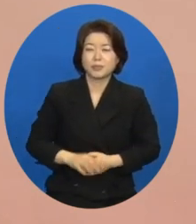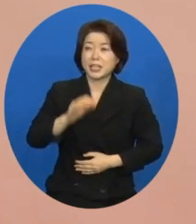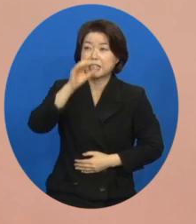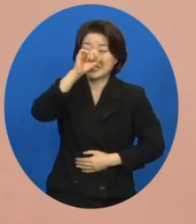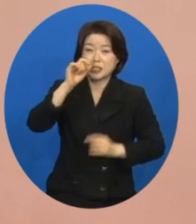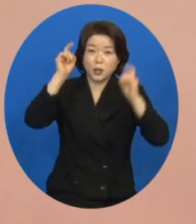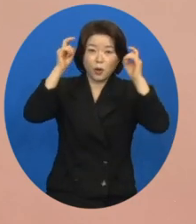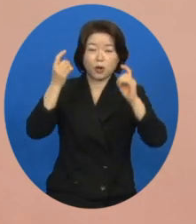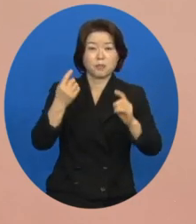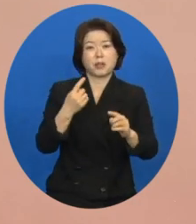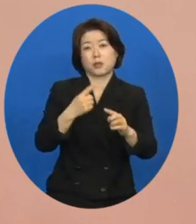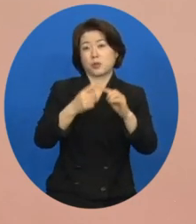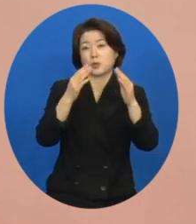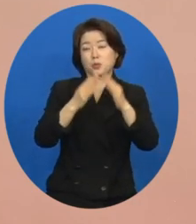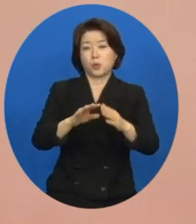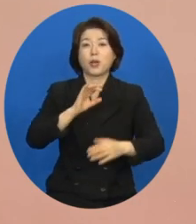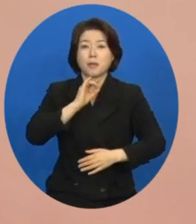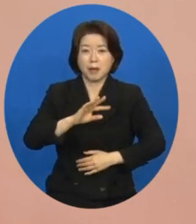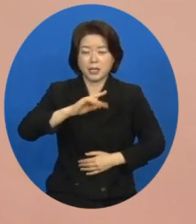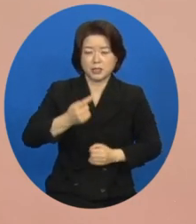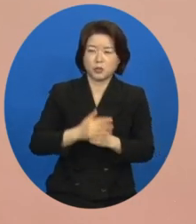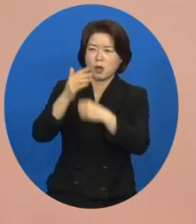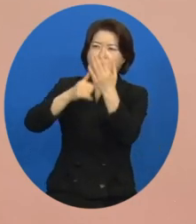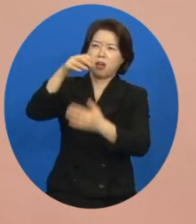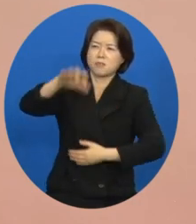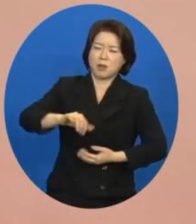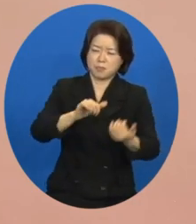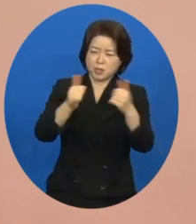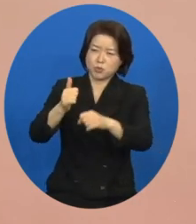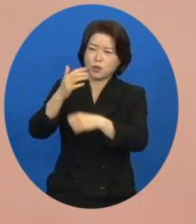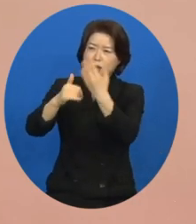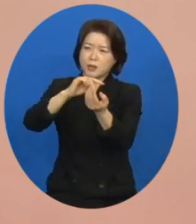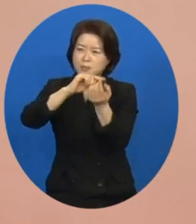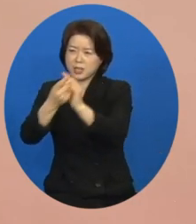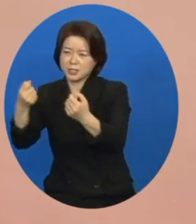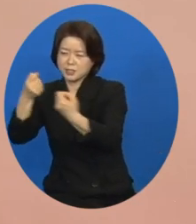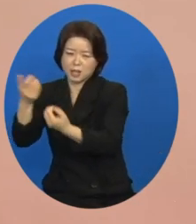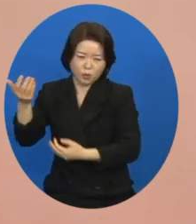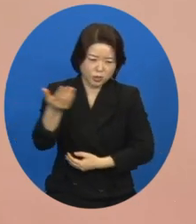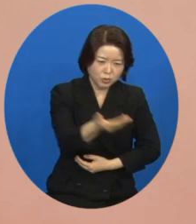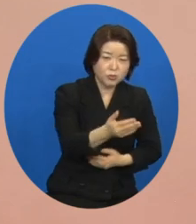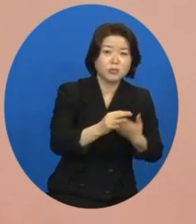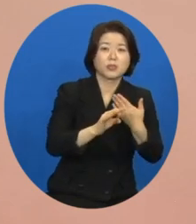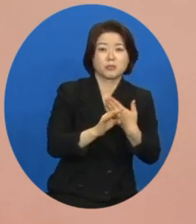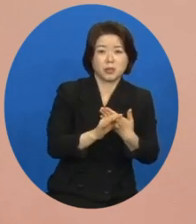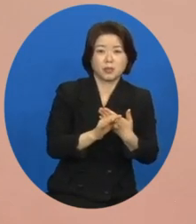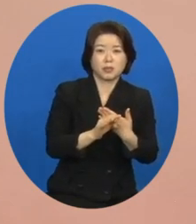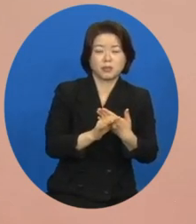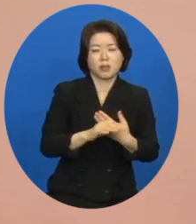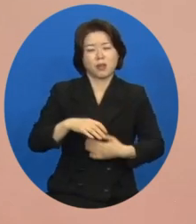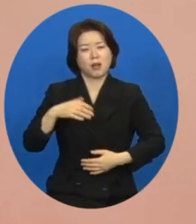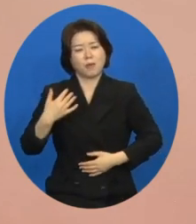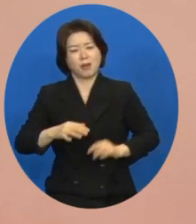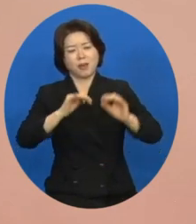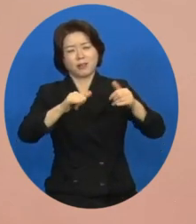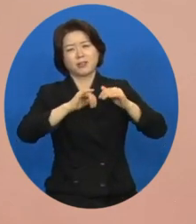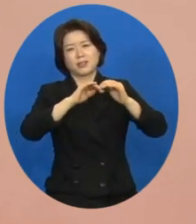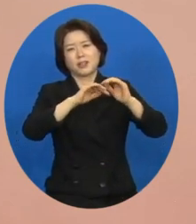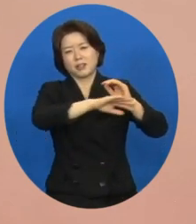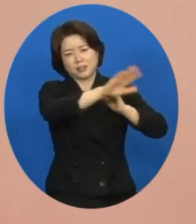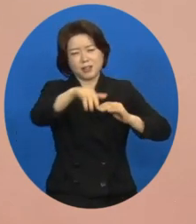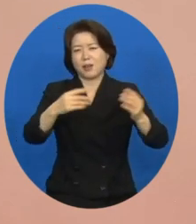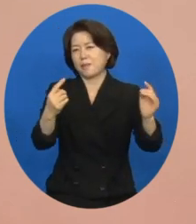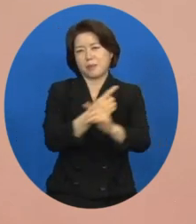서남복제 교인만이라도 하나님 앞에 죽고 하나님이 싸우기만 해준다면 세상이 바뀔 거라고 믿어요.